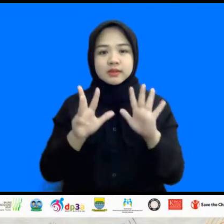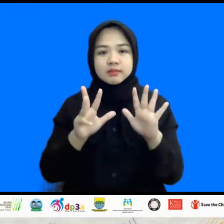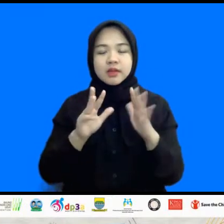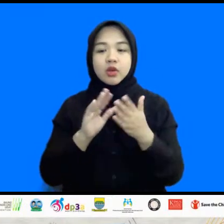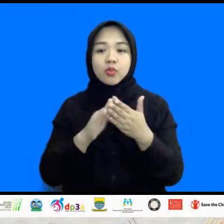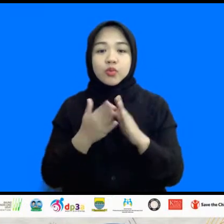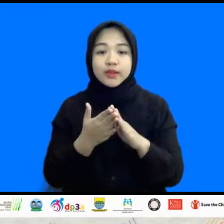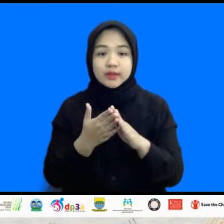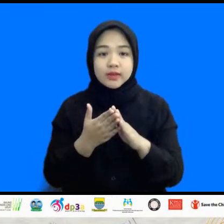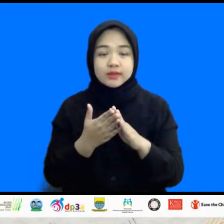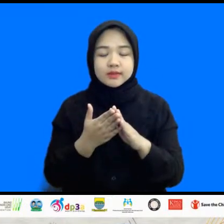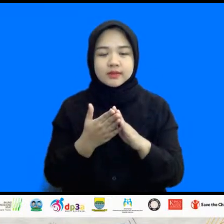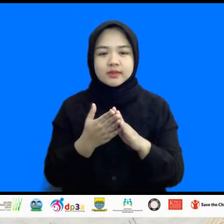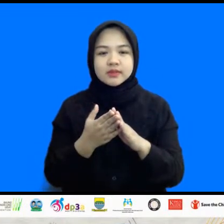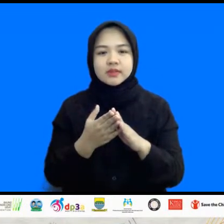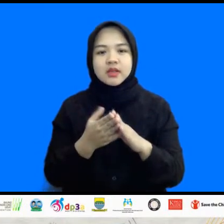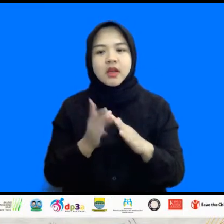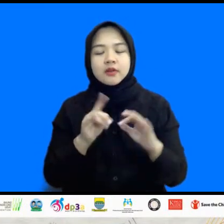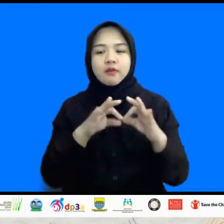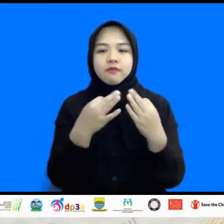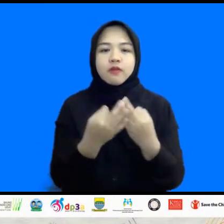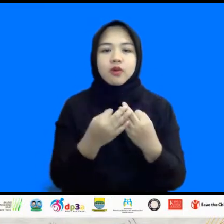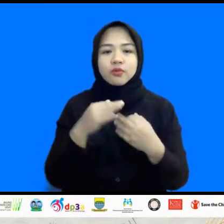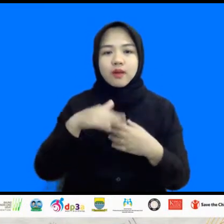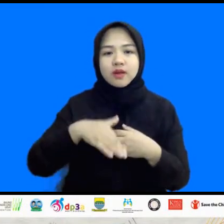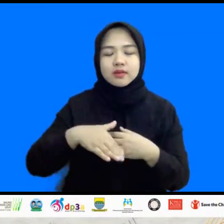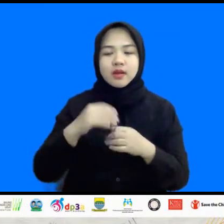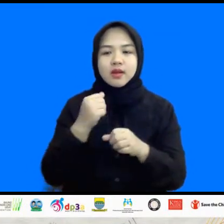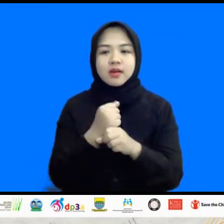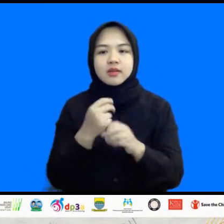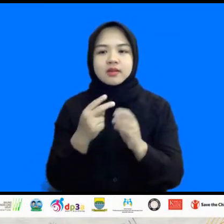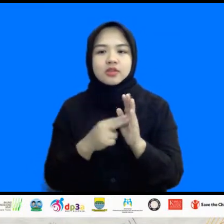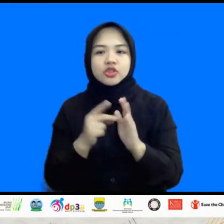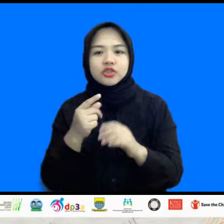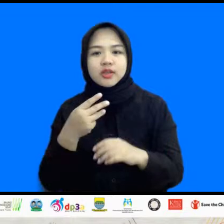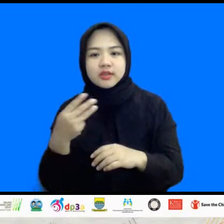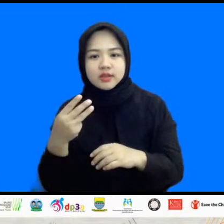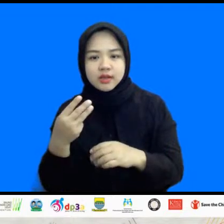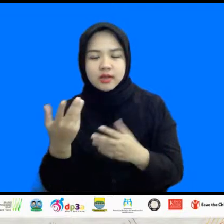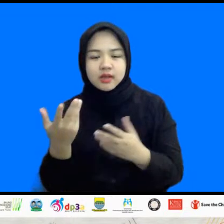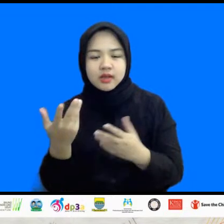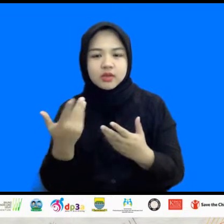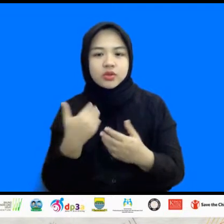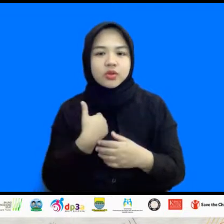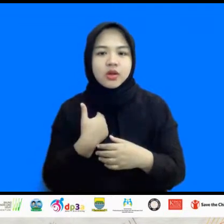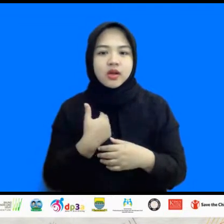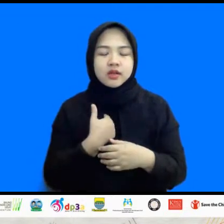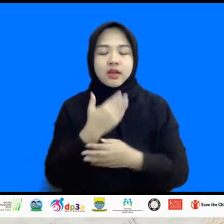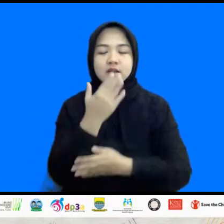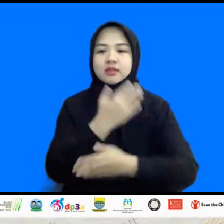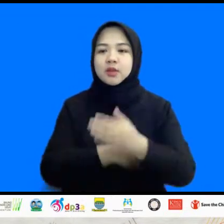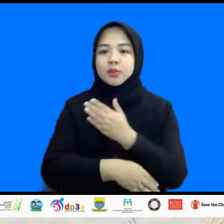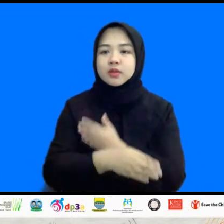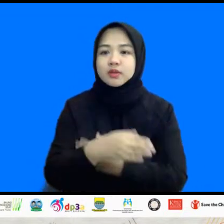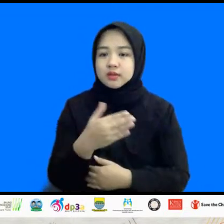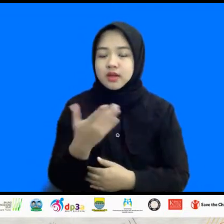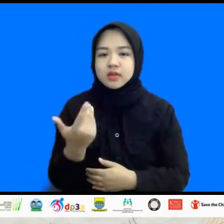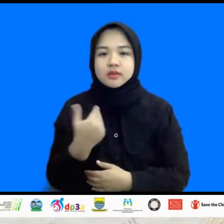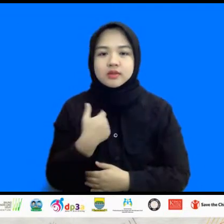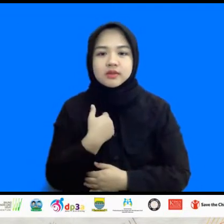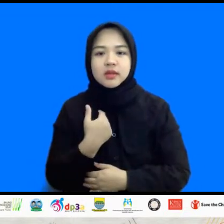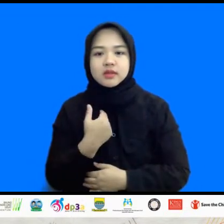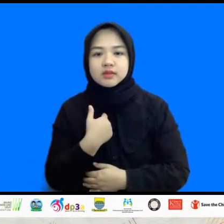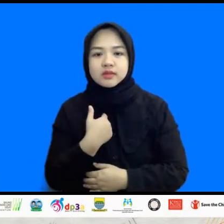komunitas kalau tidak salah ya dari mulai forum anak, genre, kemudian juga ada disabilitas, kemudian juga